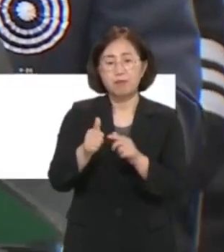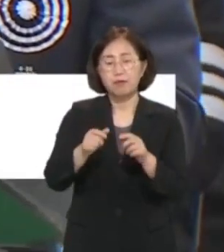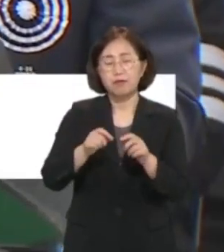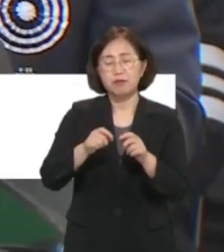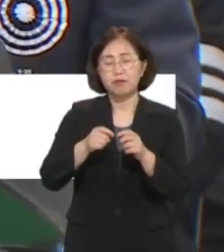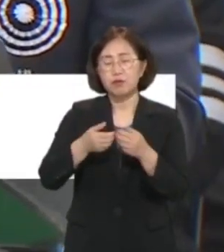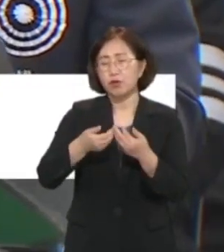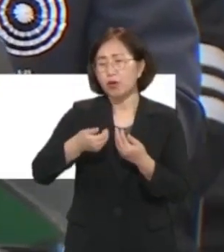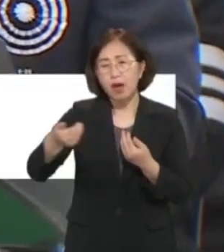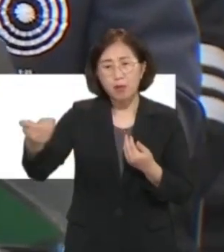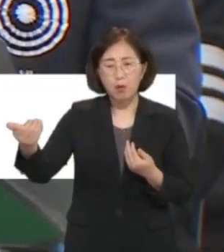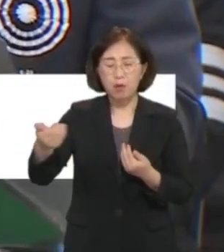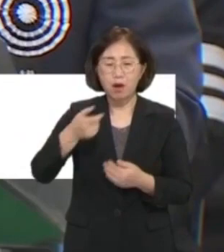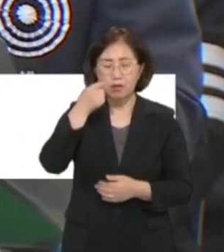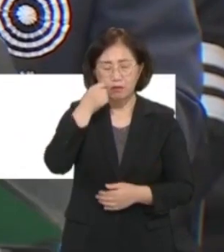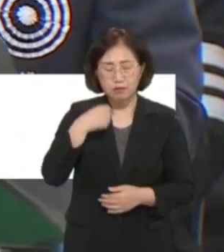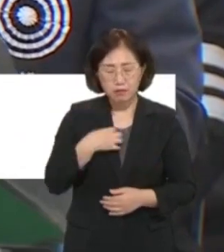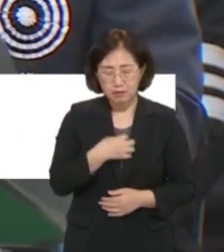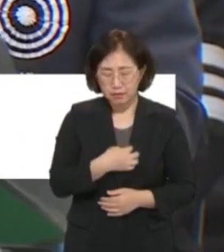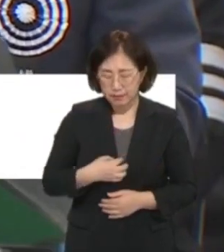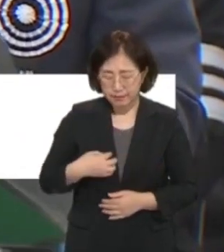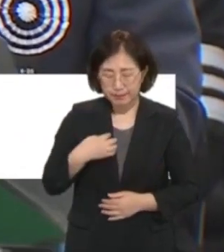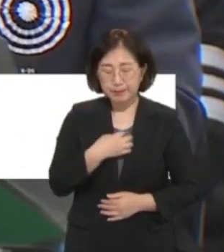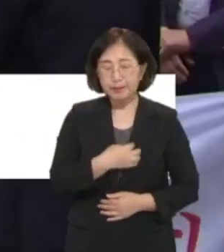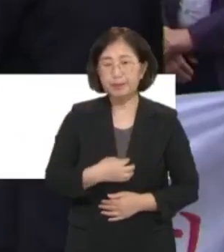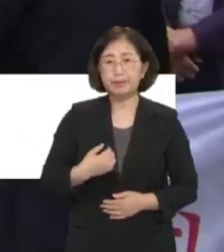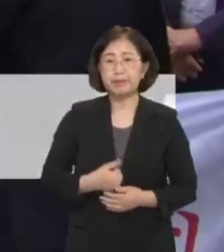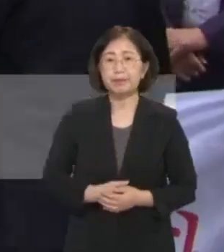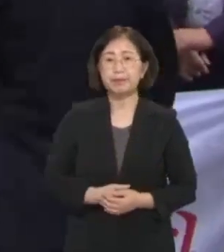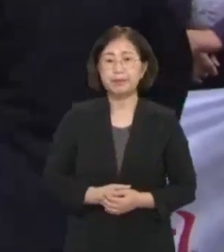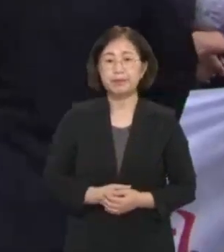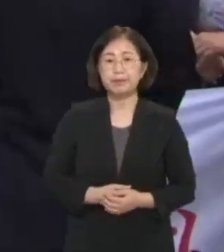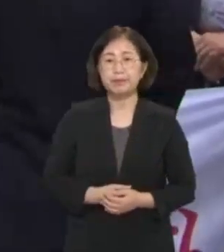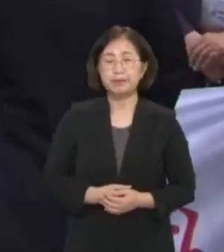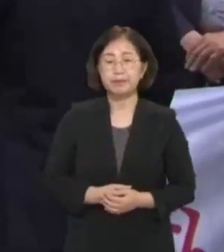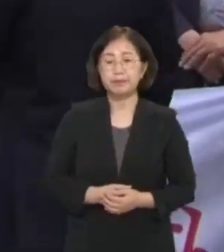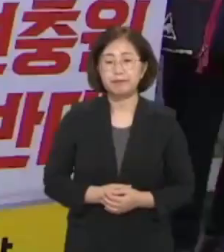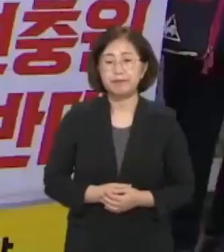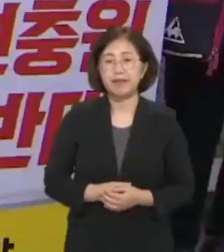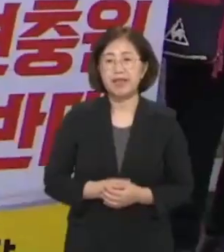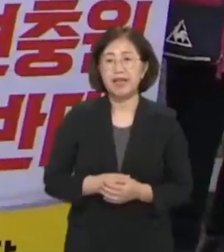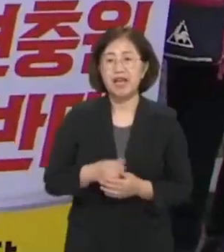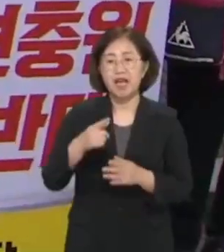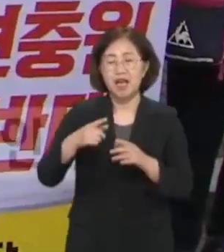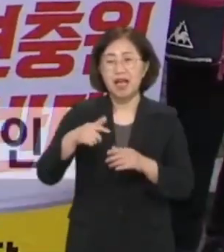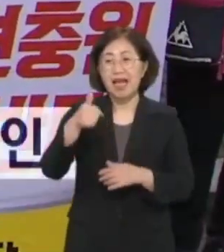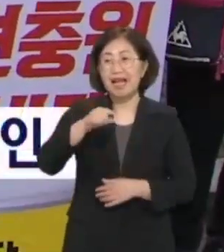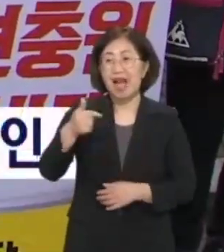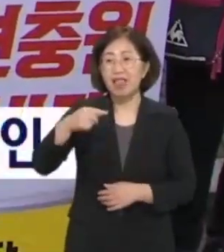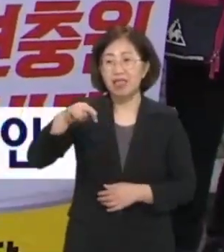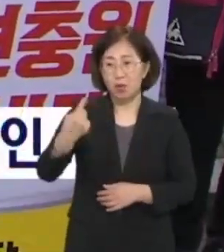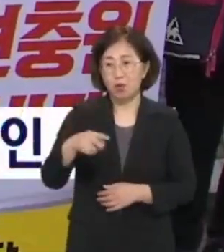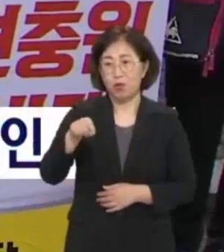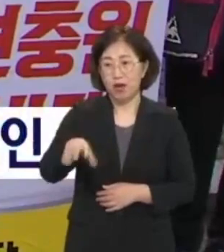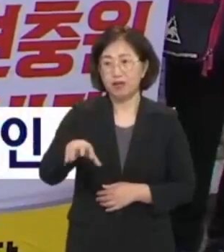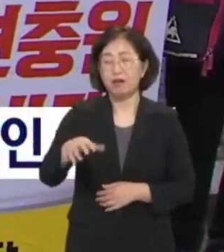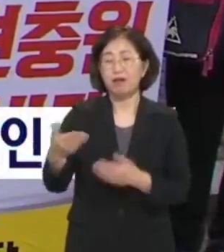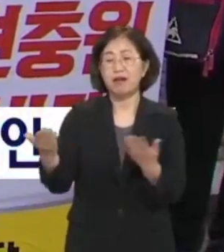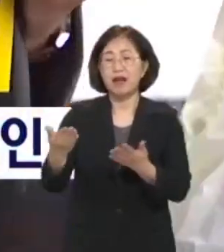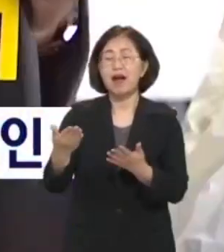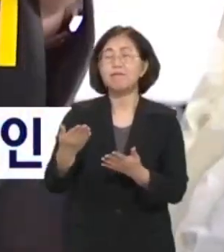하니 슬픈 마음 가눌 길 없습니다. 항일 세력을 탄압했던 간도특설 때에 복무한 사실이